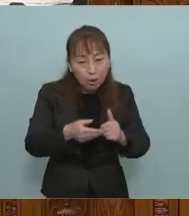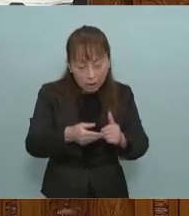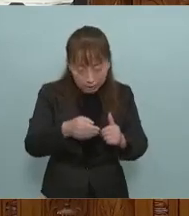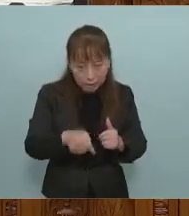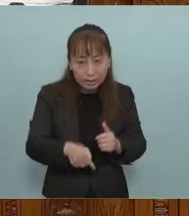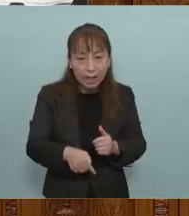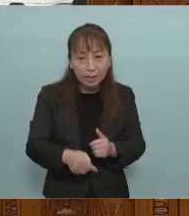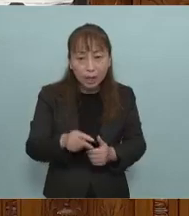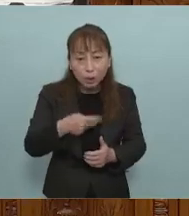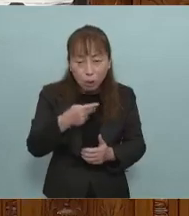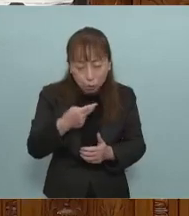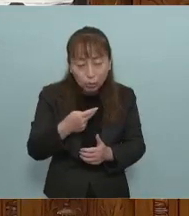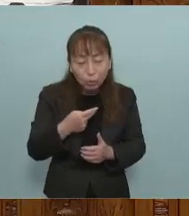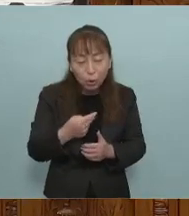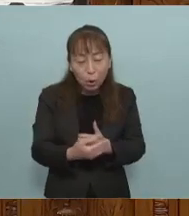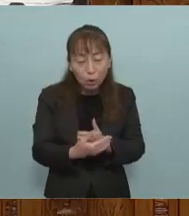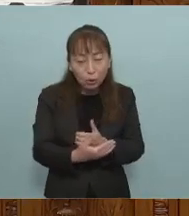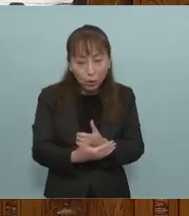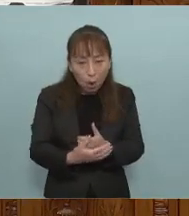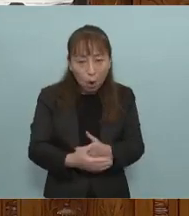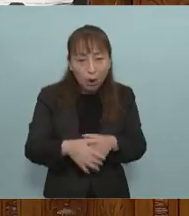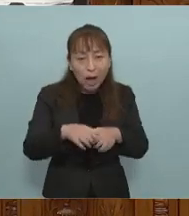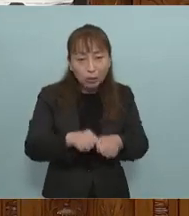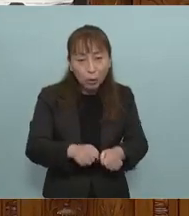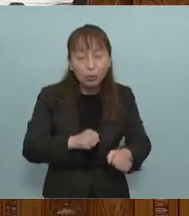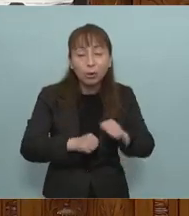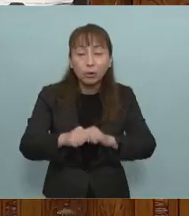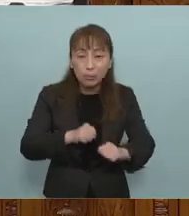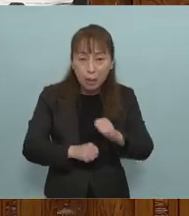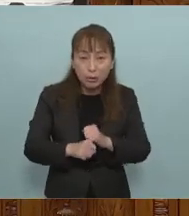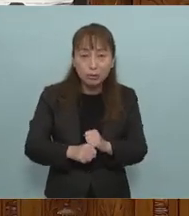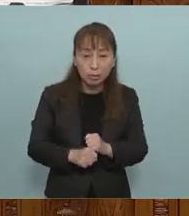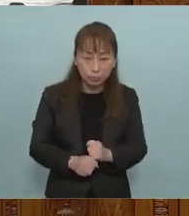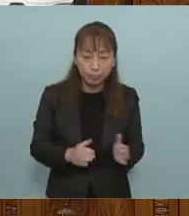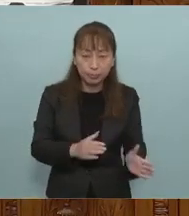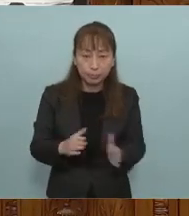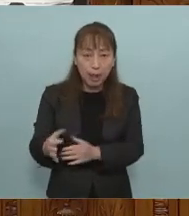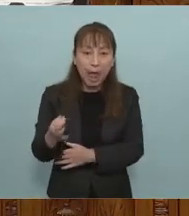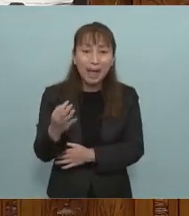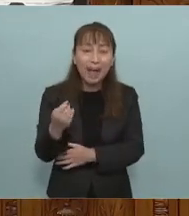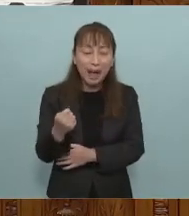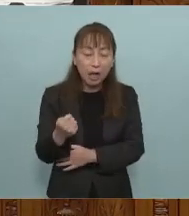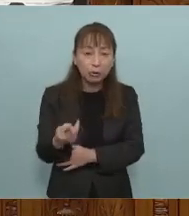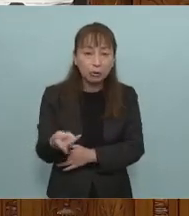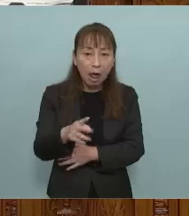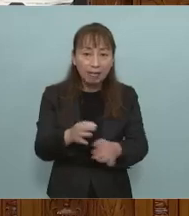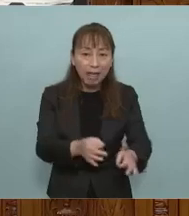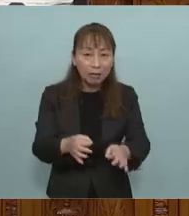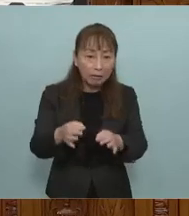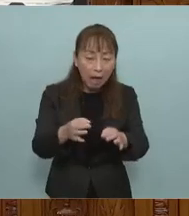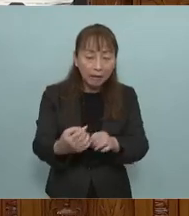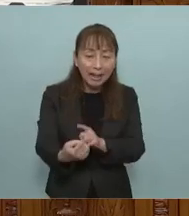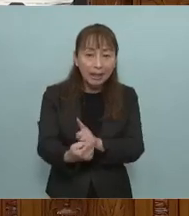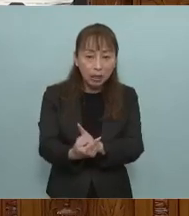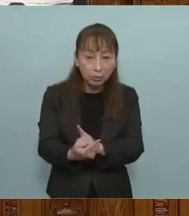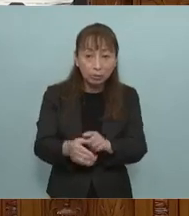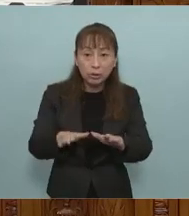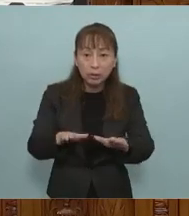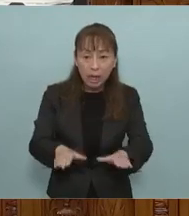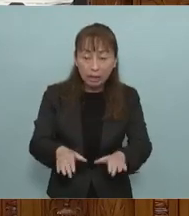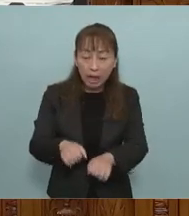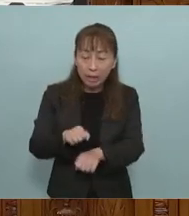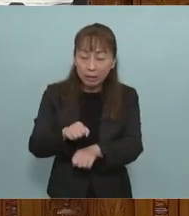確保などに取り組みます。価格転嫁対策についてお尋ねがありました。原